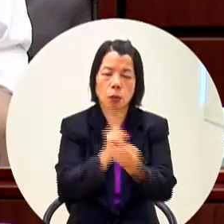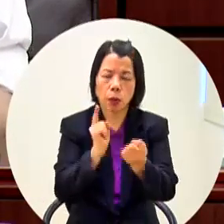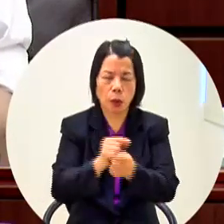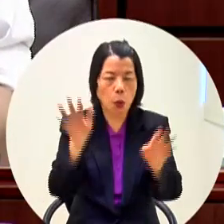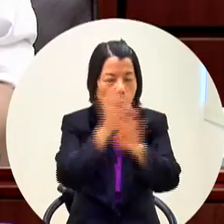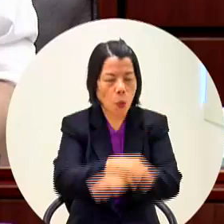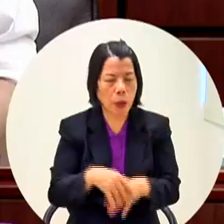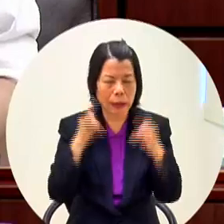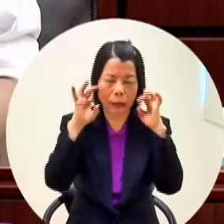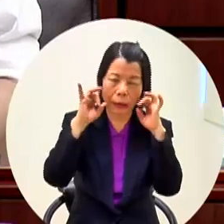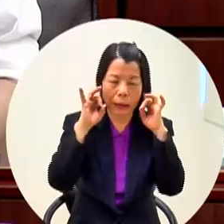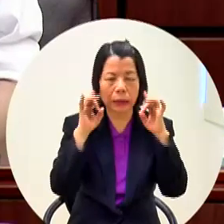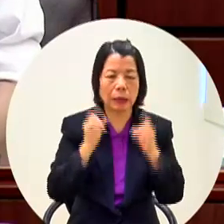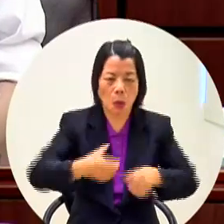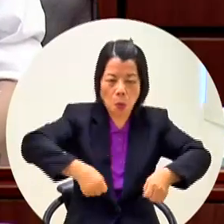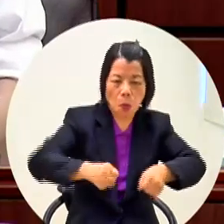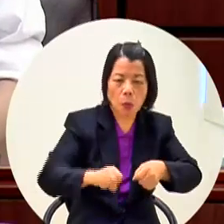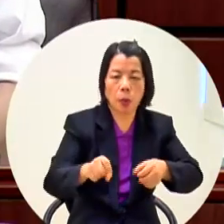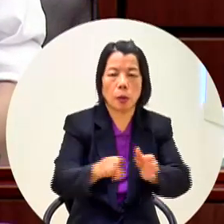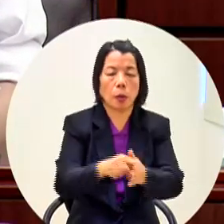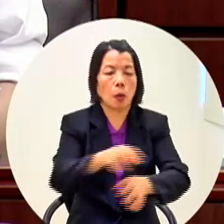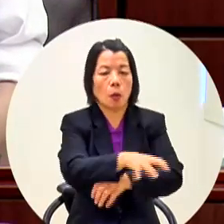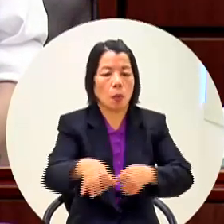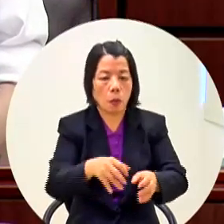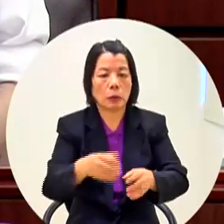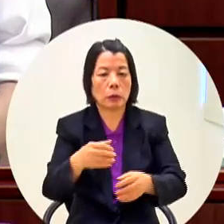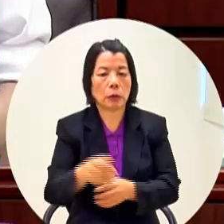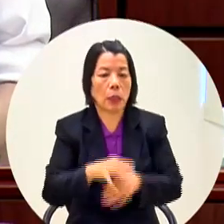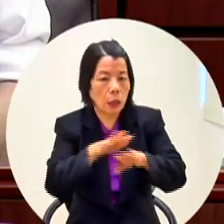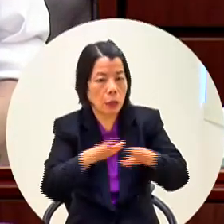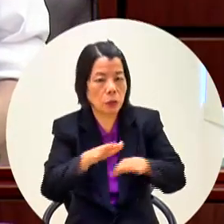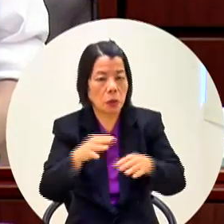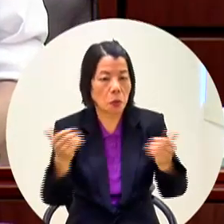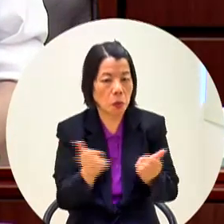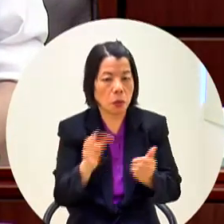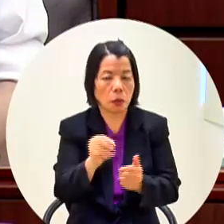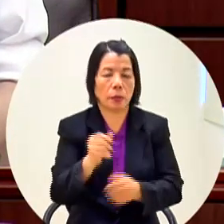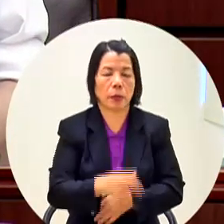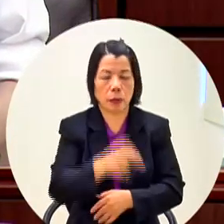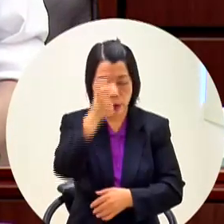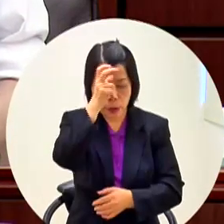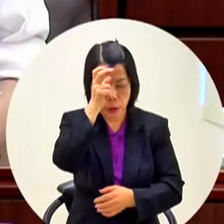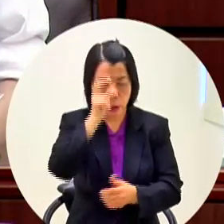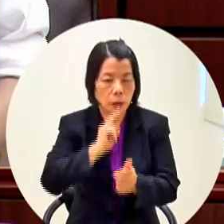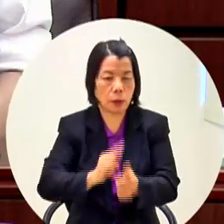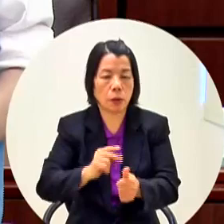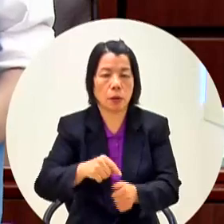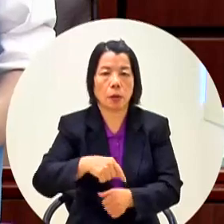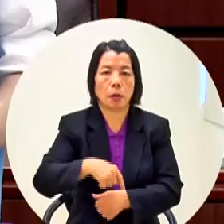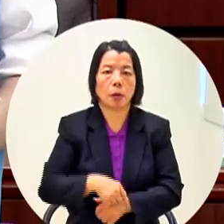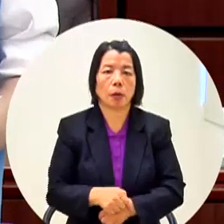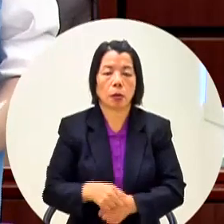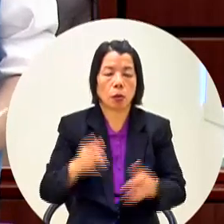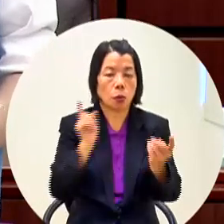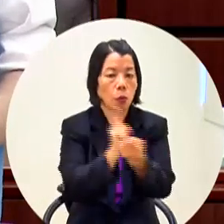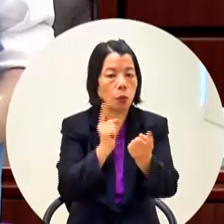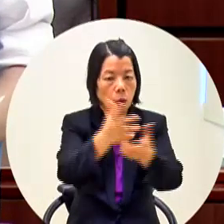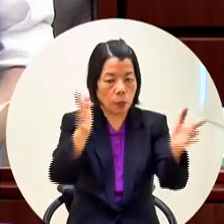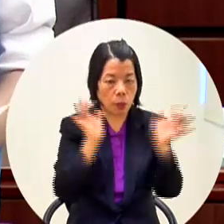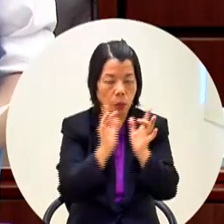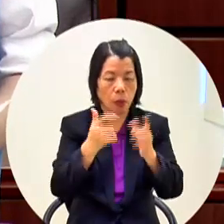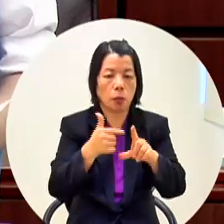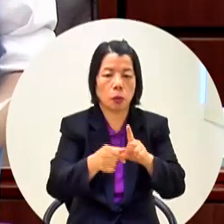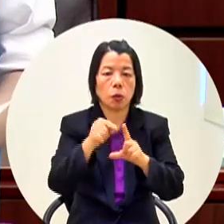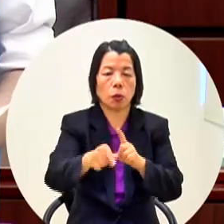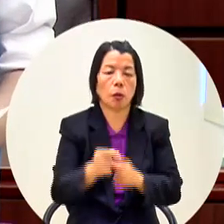衍生的有没有环境治安的问题，我会请警察局 责成所有茂林区这边这个